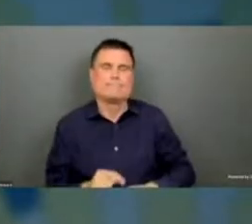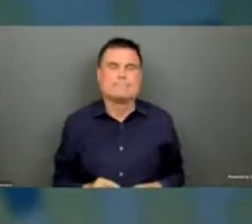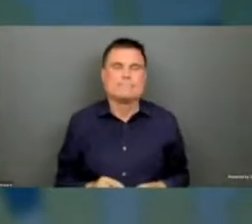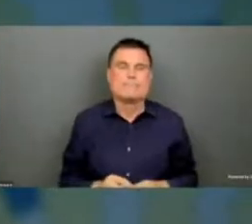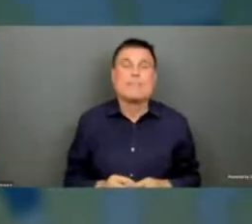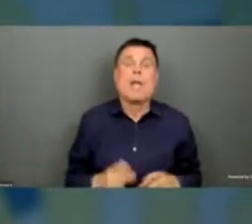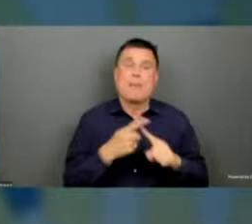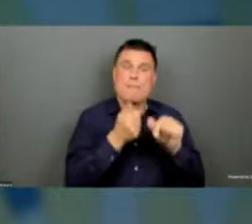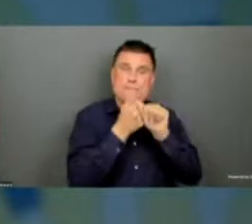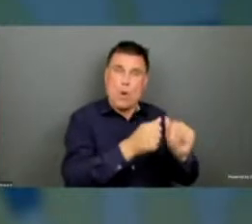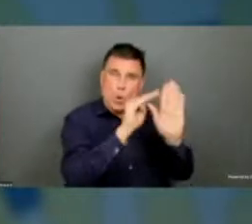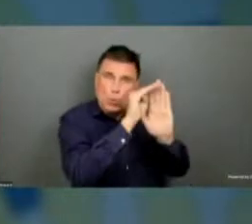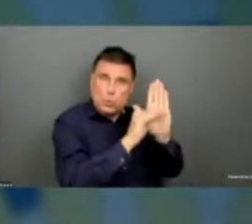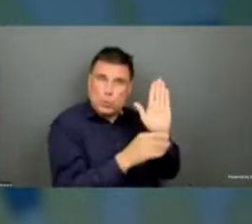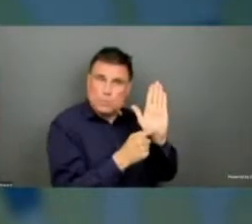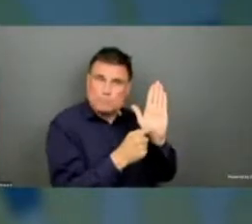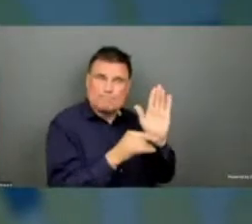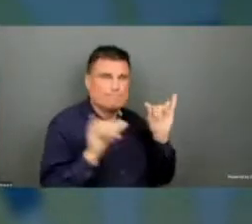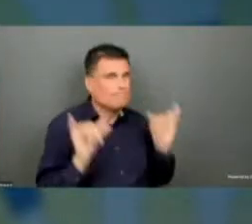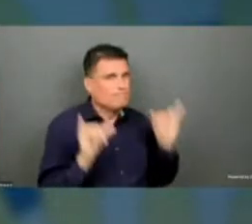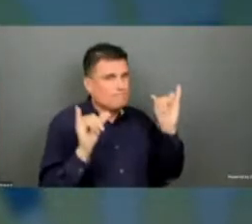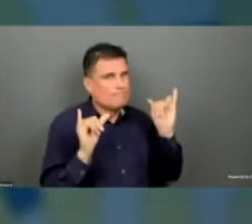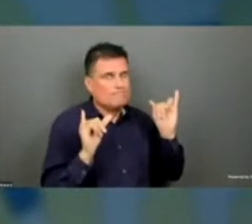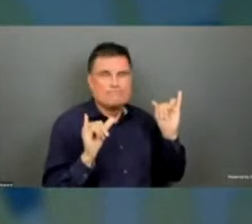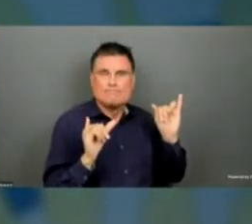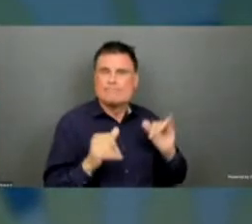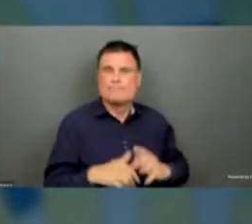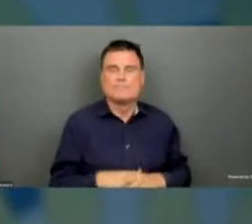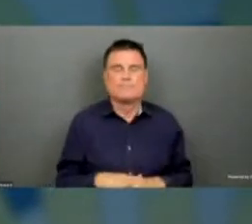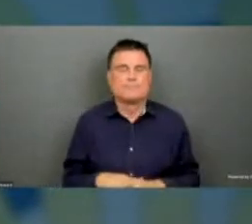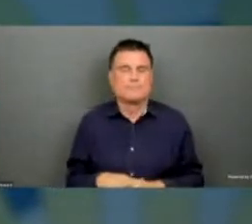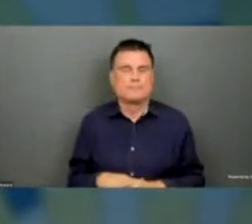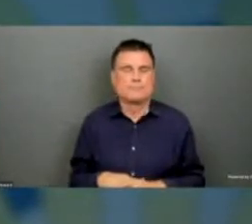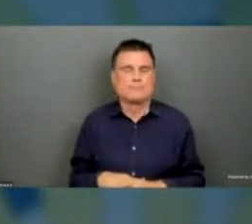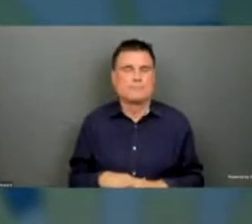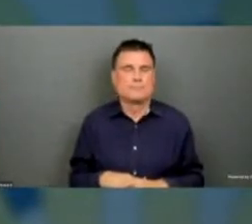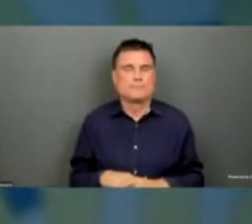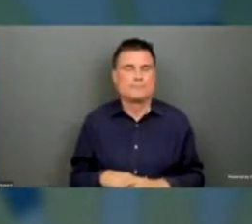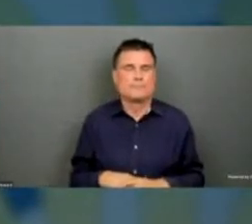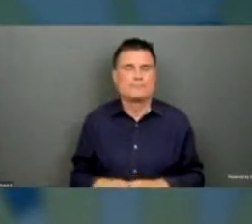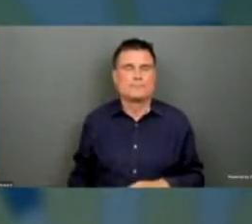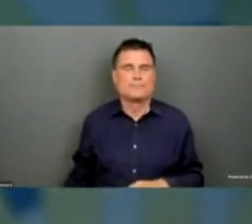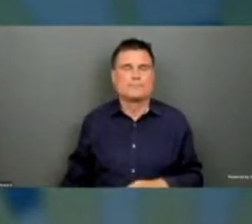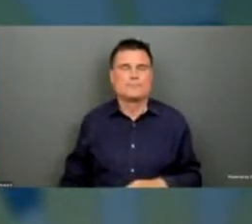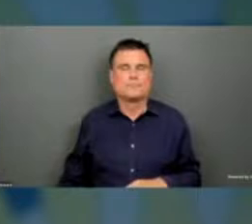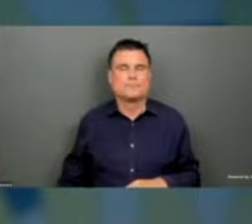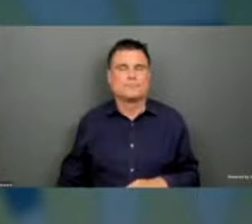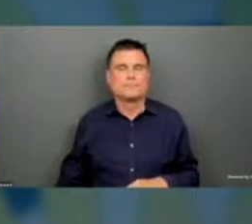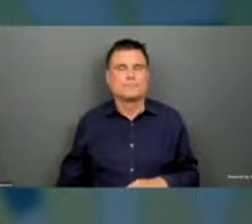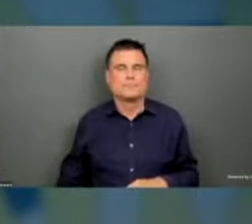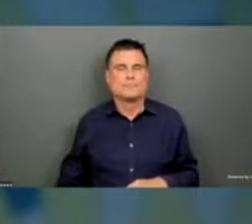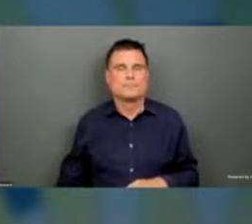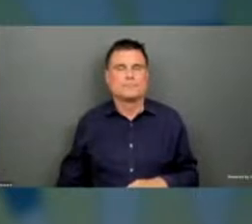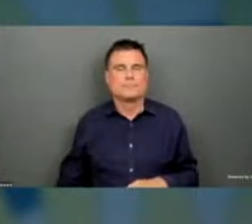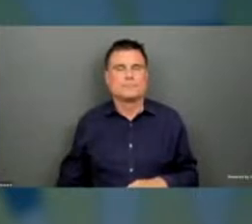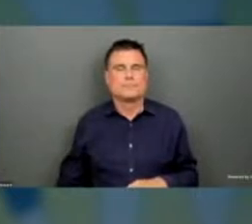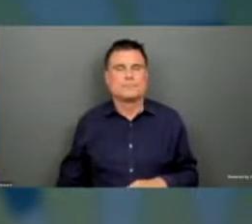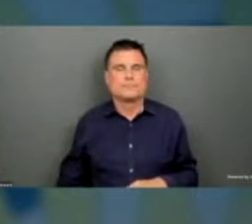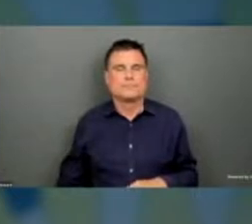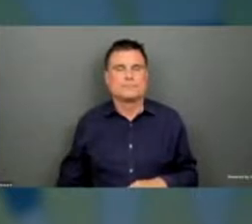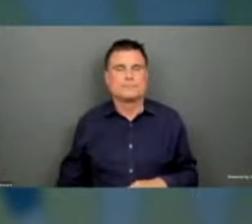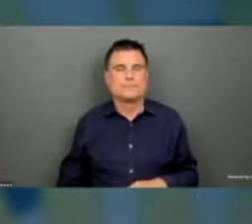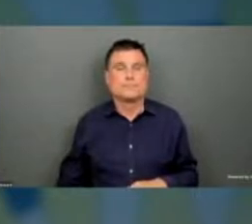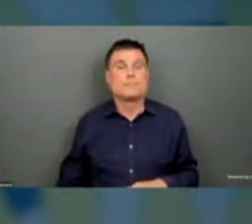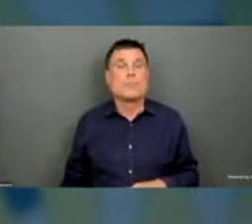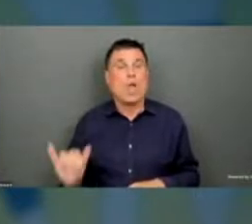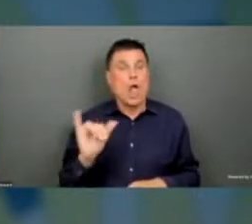边传染的情况还是这样的。那么这个呢是年龄，从2020年